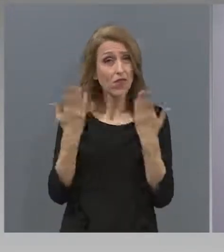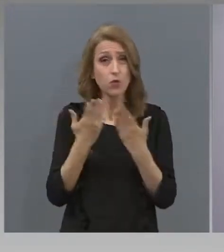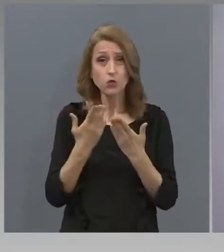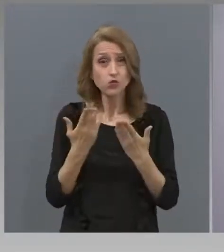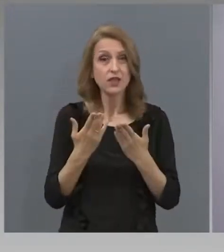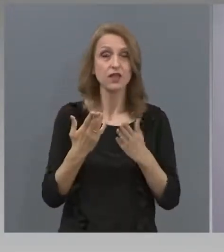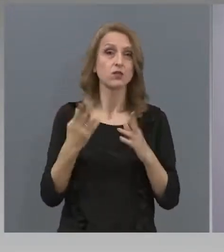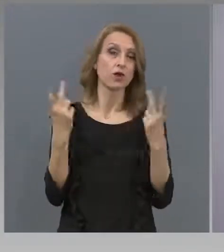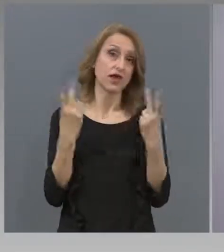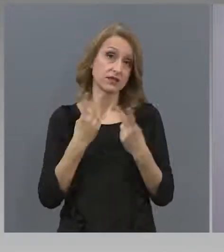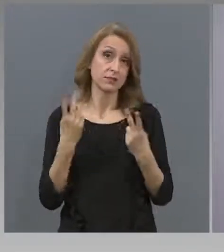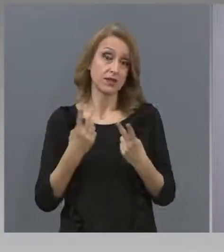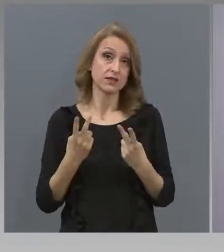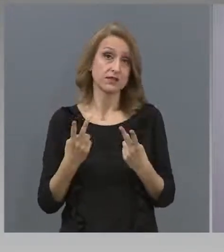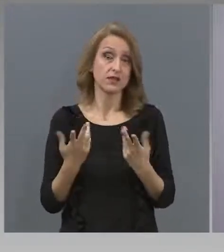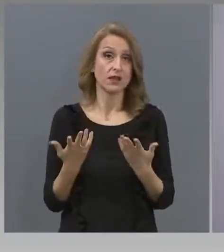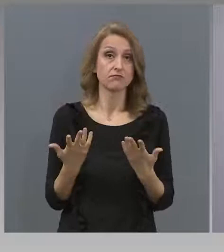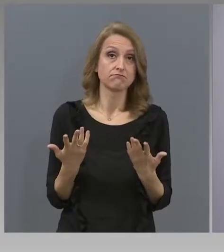разбира се,